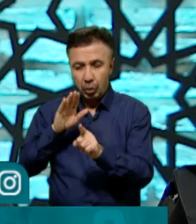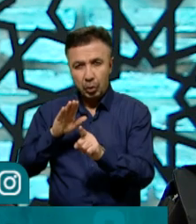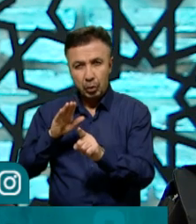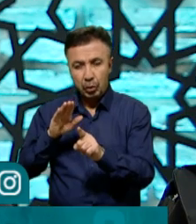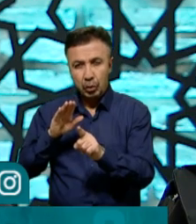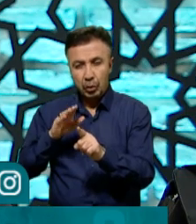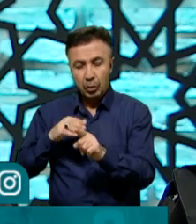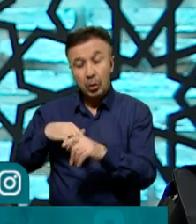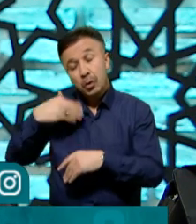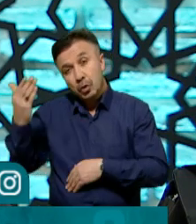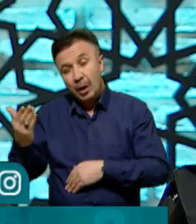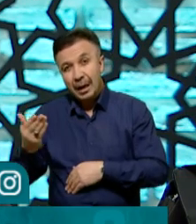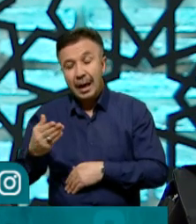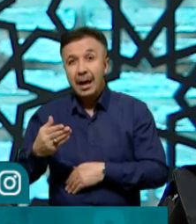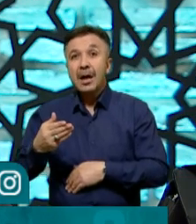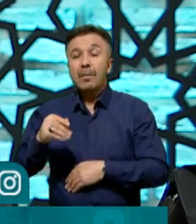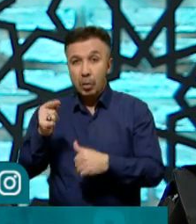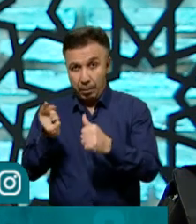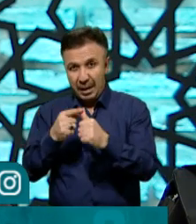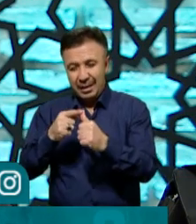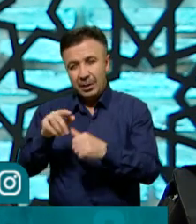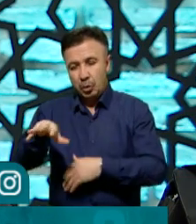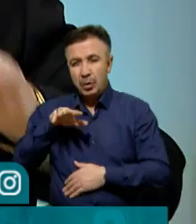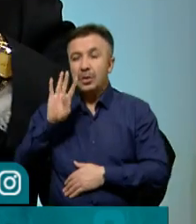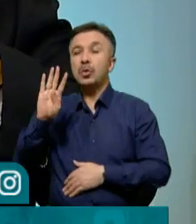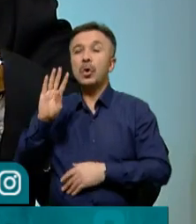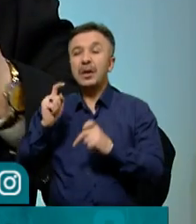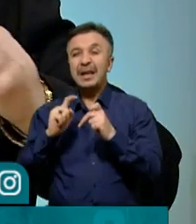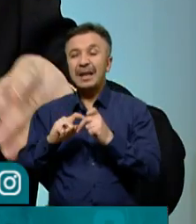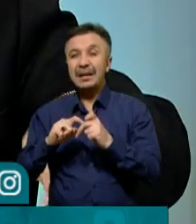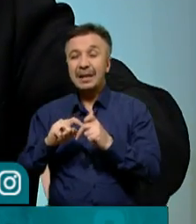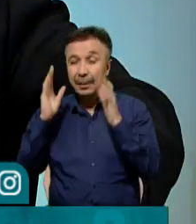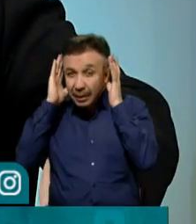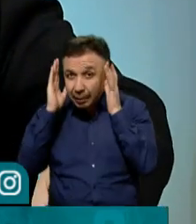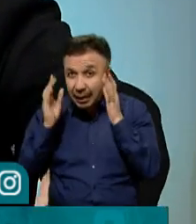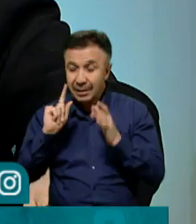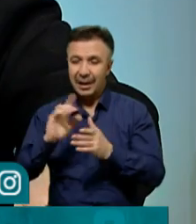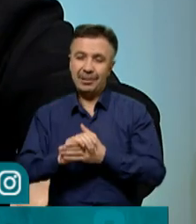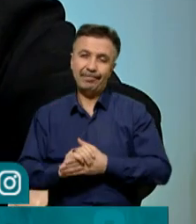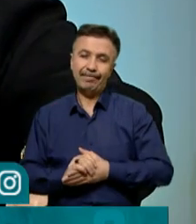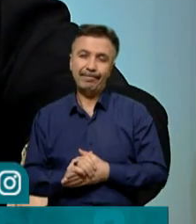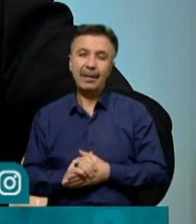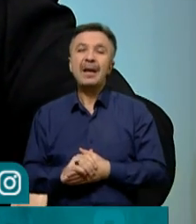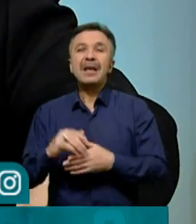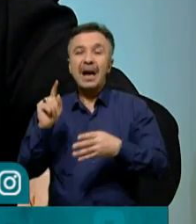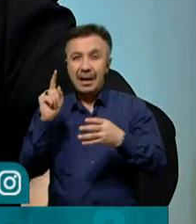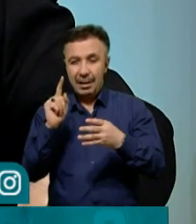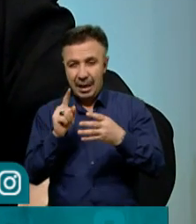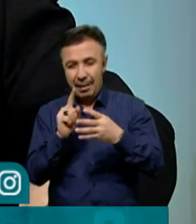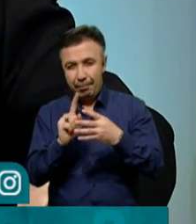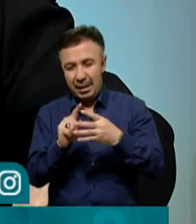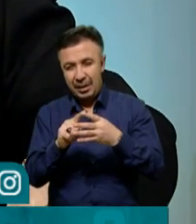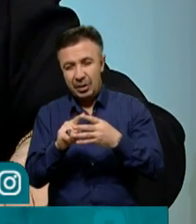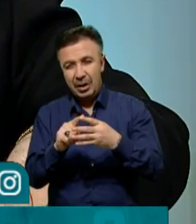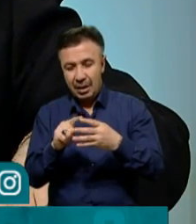olarak kılarsınız. Bir bütündür. Bütün olduğundan dolayı da bu tek selamla kılındığı için birinci teşehhütte salli barik